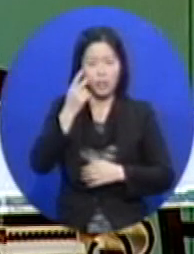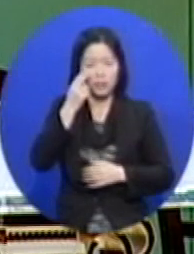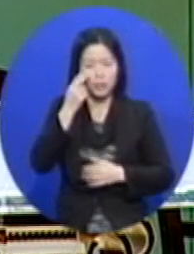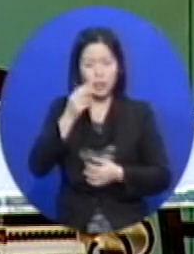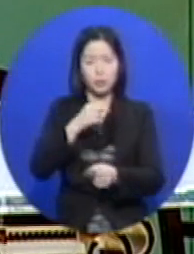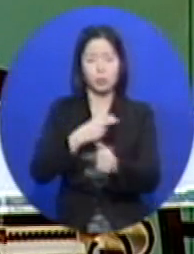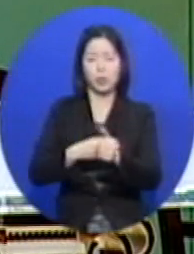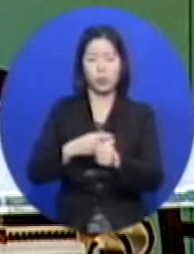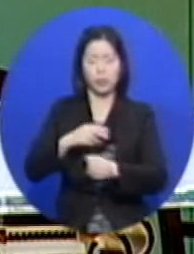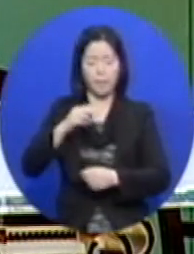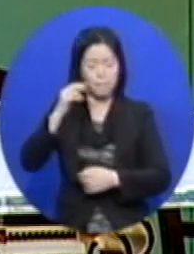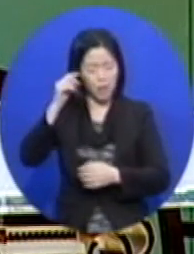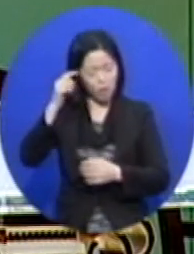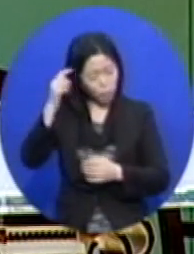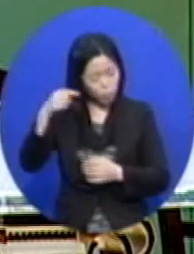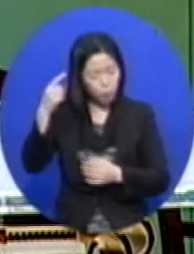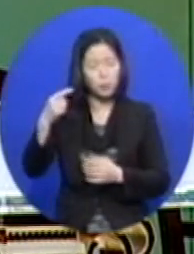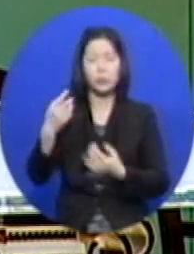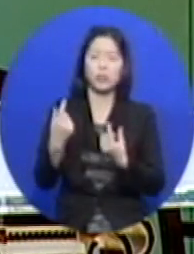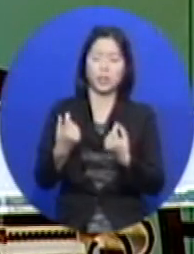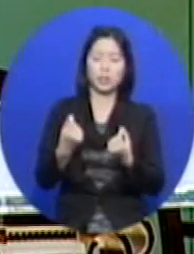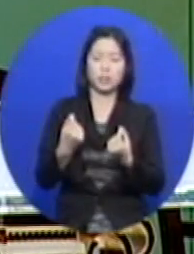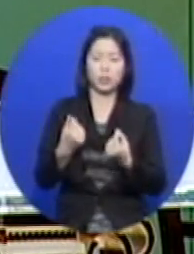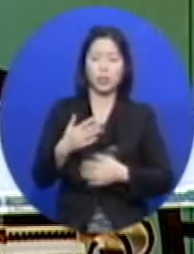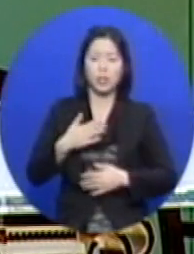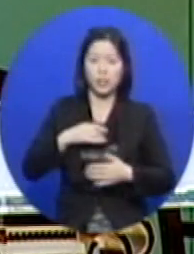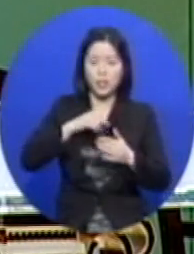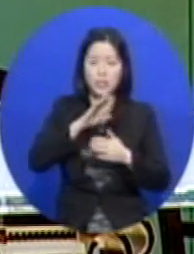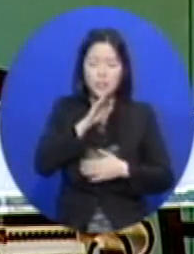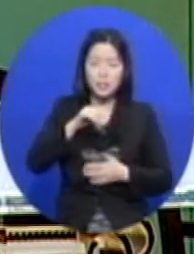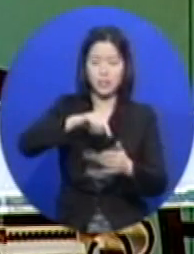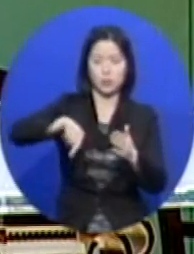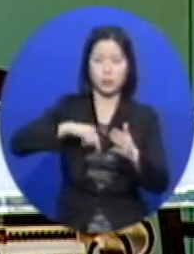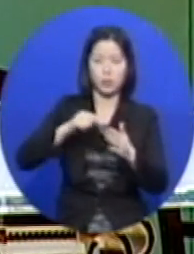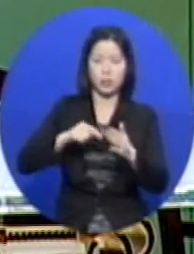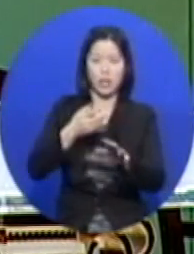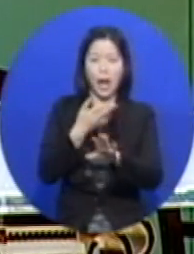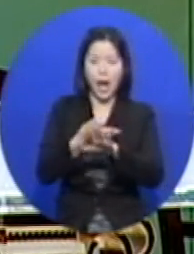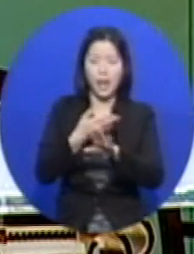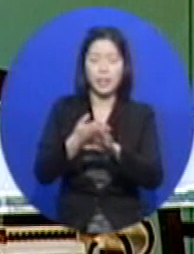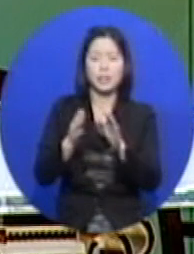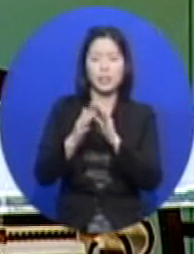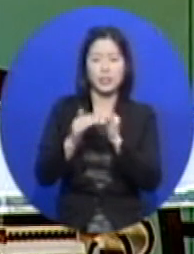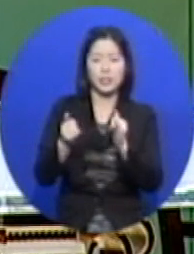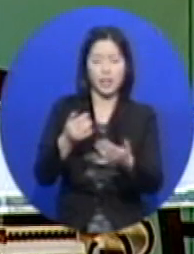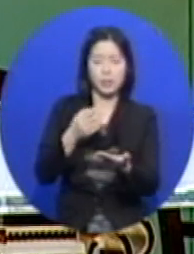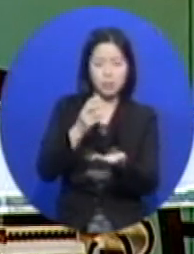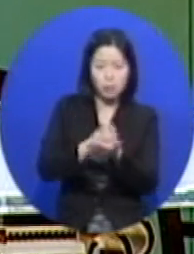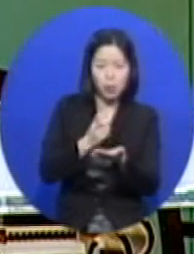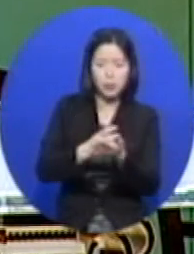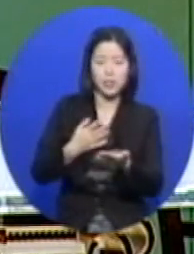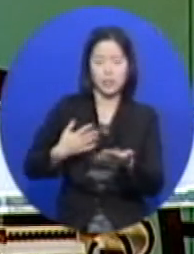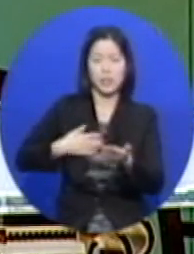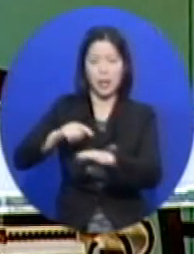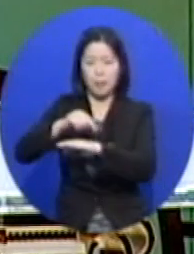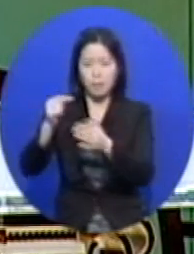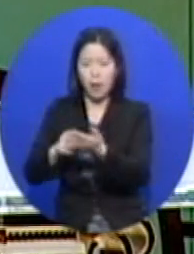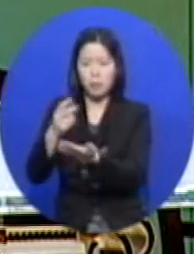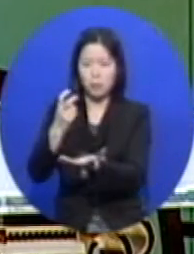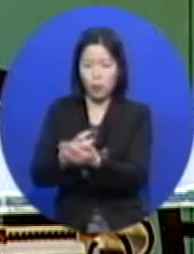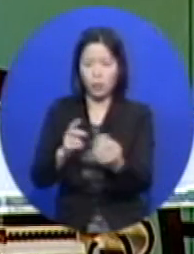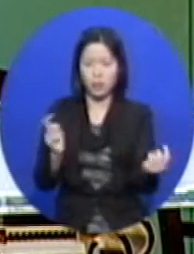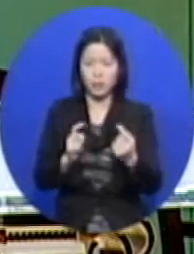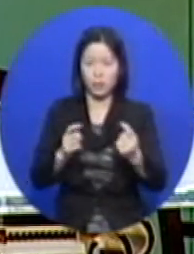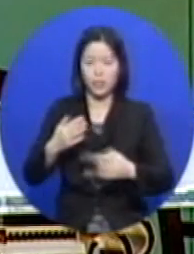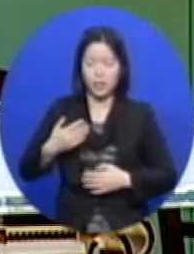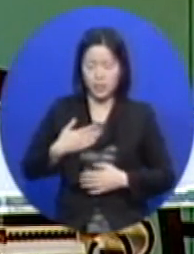같았어요 23절에 보면 내 지체 속에서 한 다른 법이 내 마음의 법과 싸워 내 지체 속에